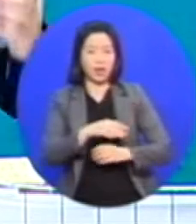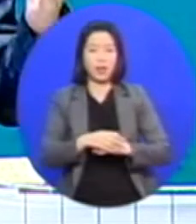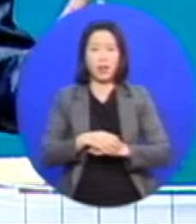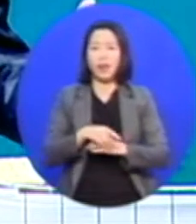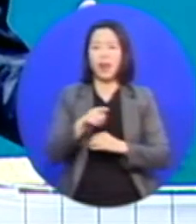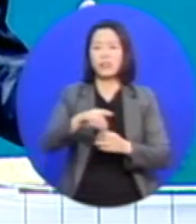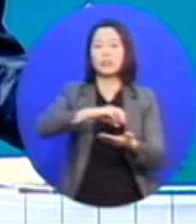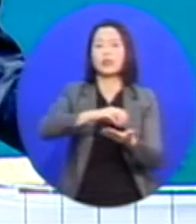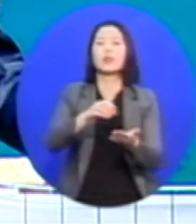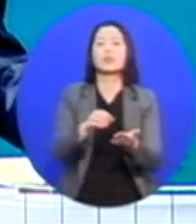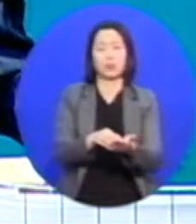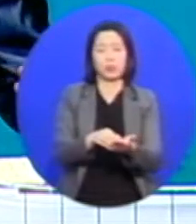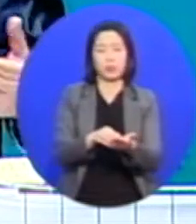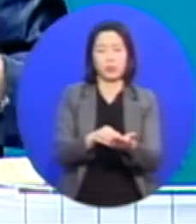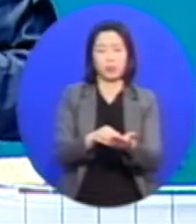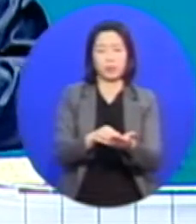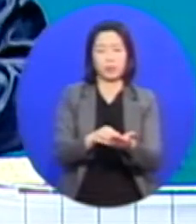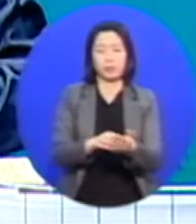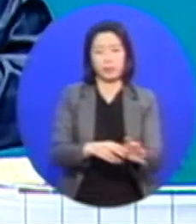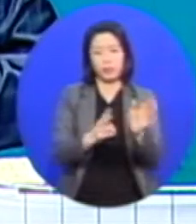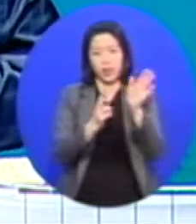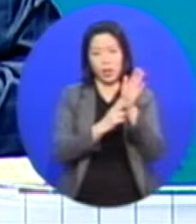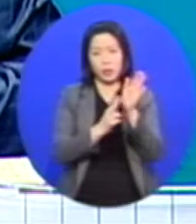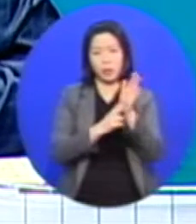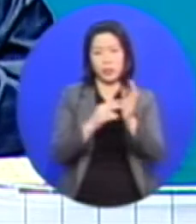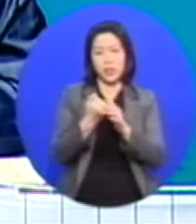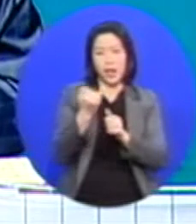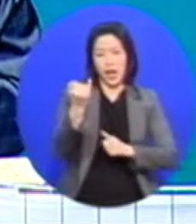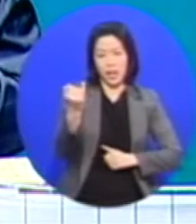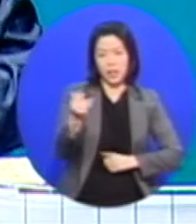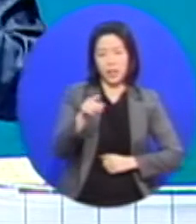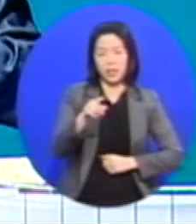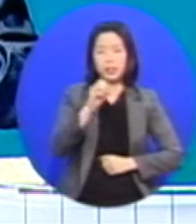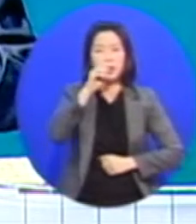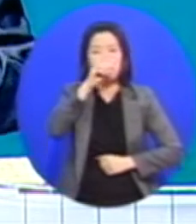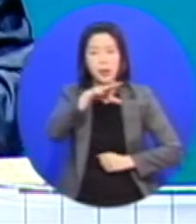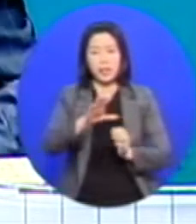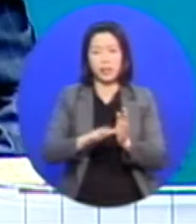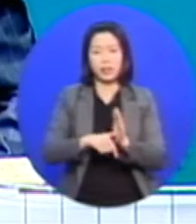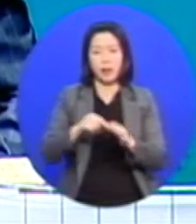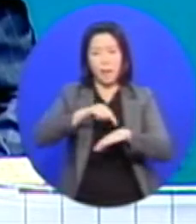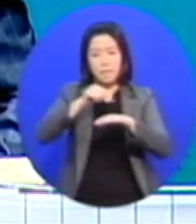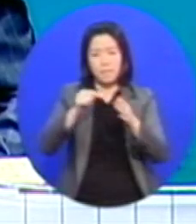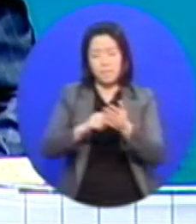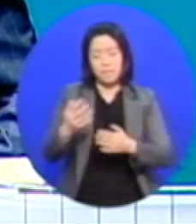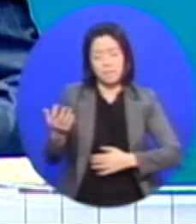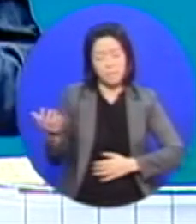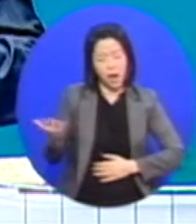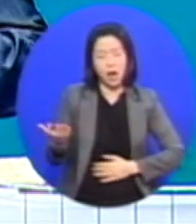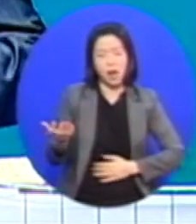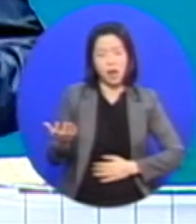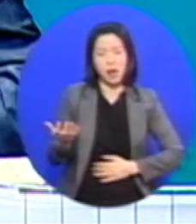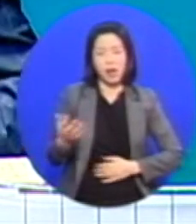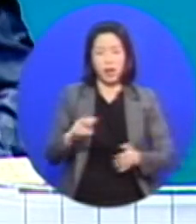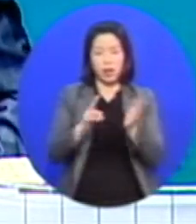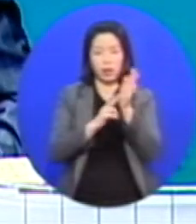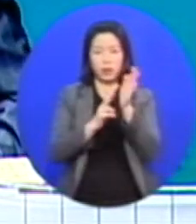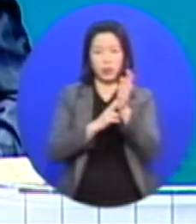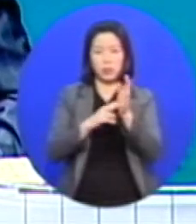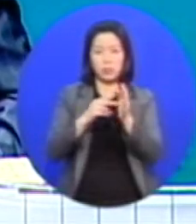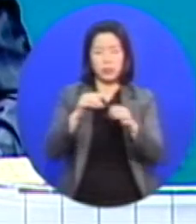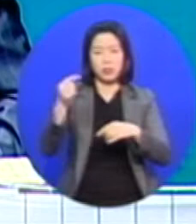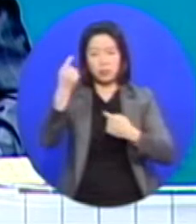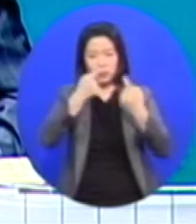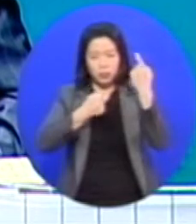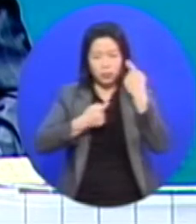그럴 지경이었어요 욥이 아내가 그렇게 말할 때 얼마나 마음이 아팠을까 얼마나 욥에게 상처가